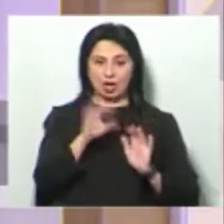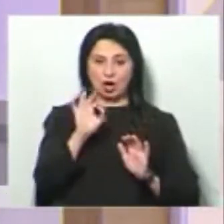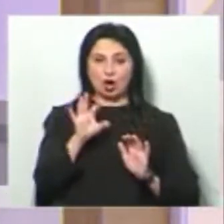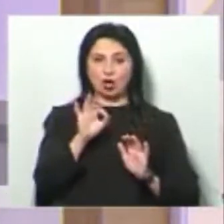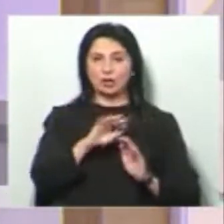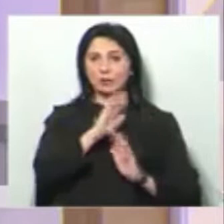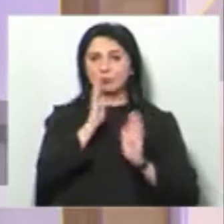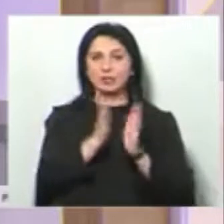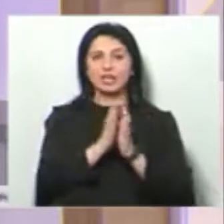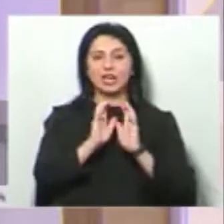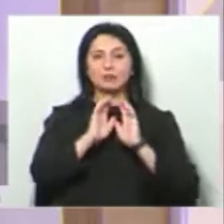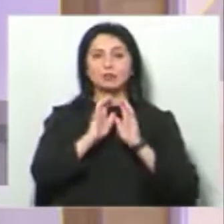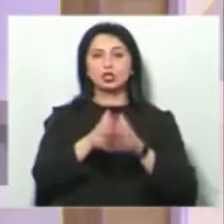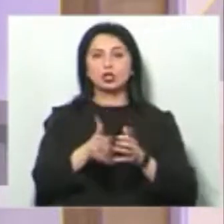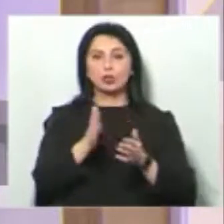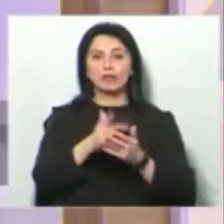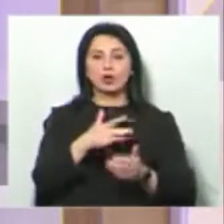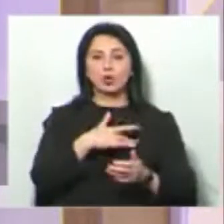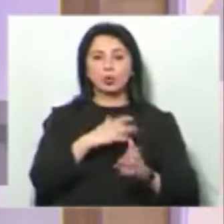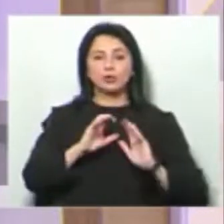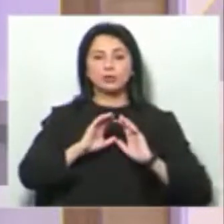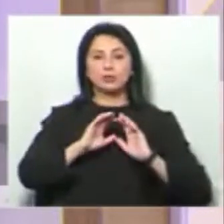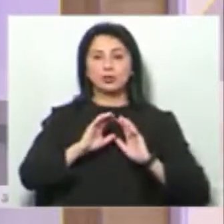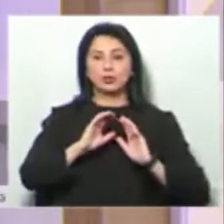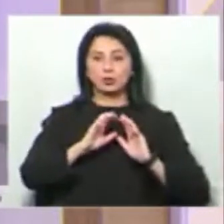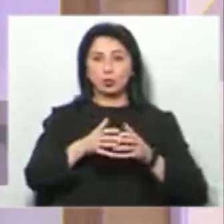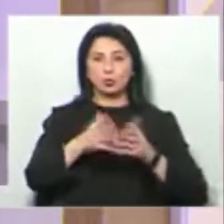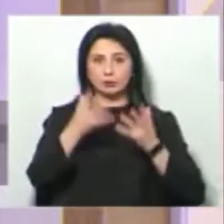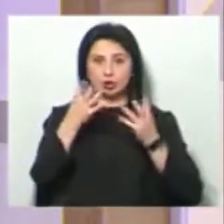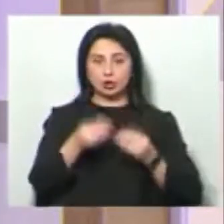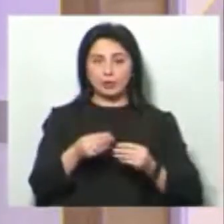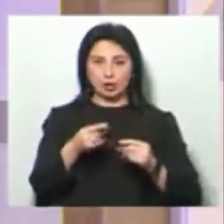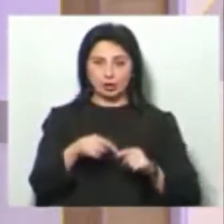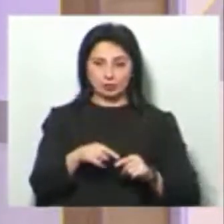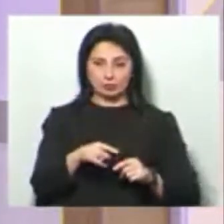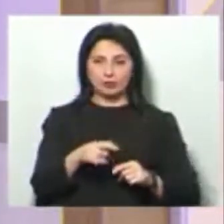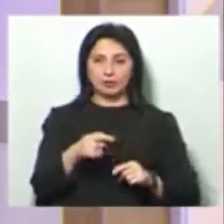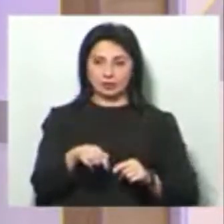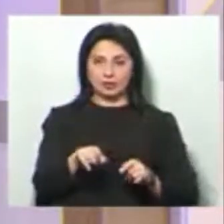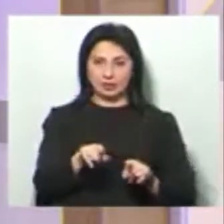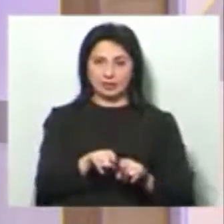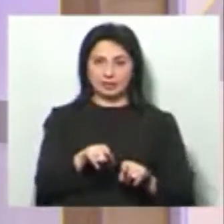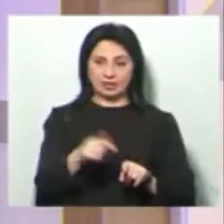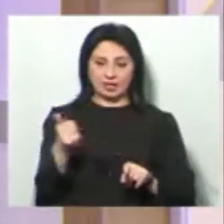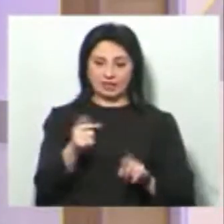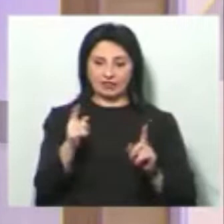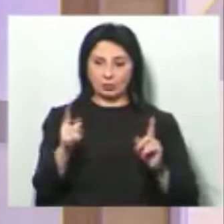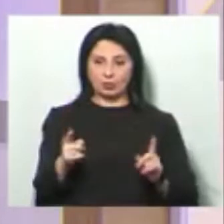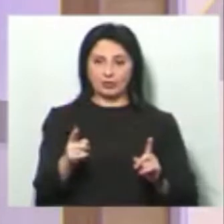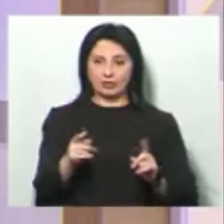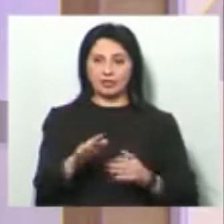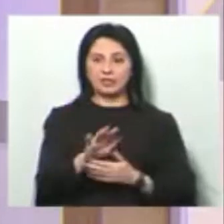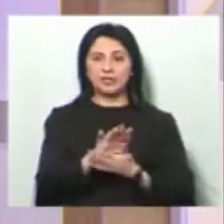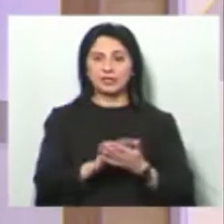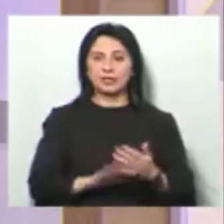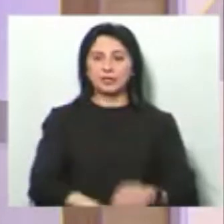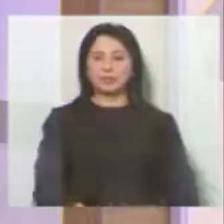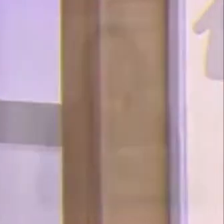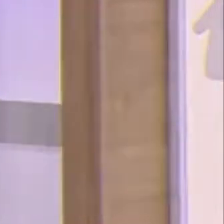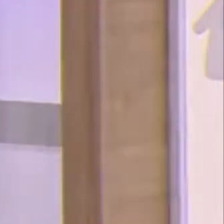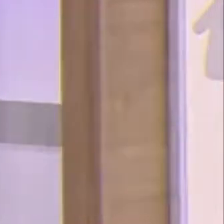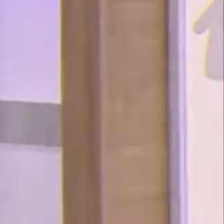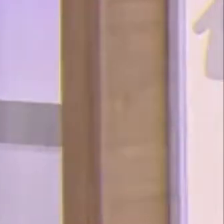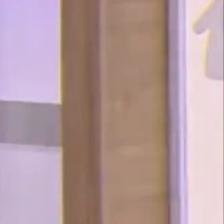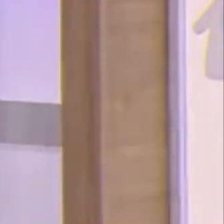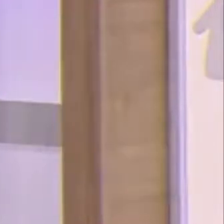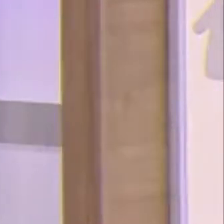მთელი მსოფლიო აღნიშნავს გულის მსოფლიო დღეს, ჩვენც აღნიშნეთ და ეს კვირეული რა საკვირველია გრძელდება.